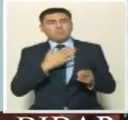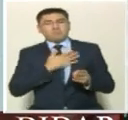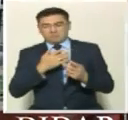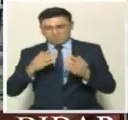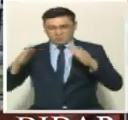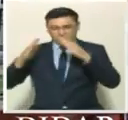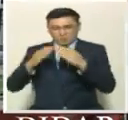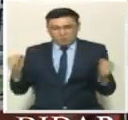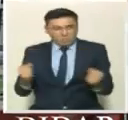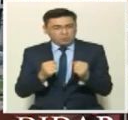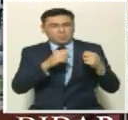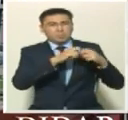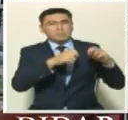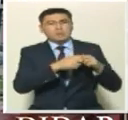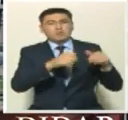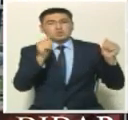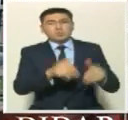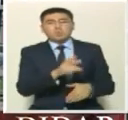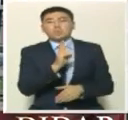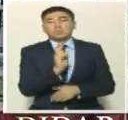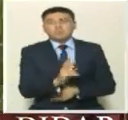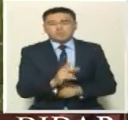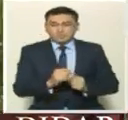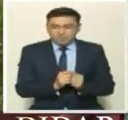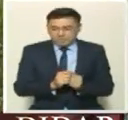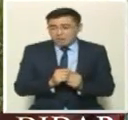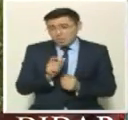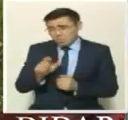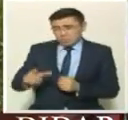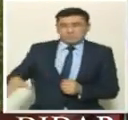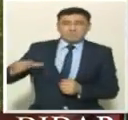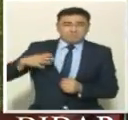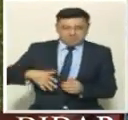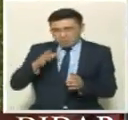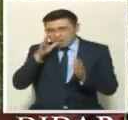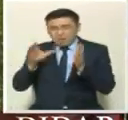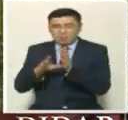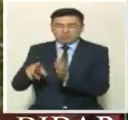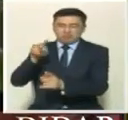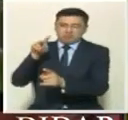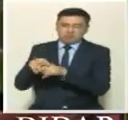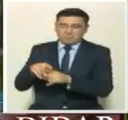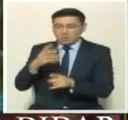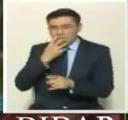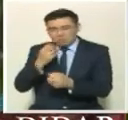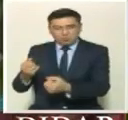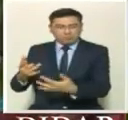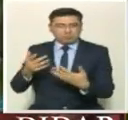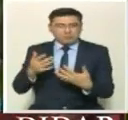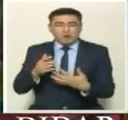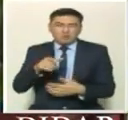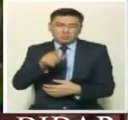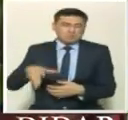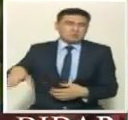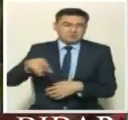беретіні. Осылайша жылусыз қалып жаураған жұрт электрпештің көмегіне жүгініп отыр. Суықтан денсаулықтарда сыр бере бастаған көрінеді. Ал